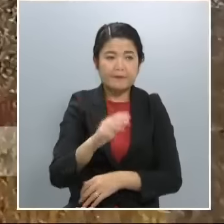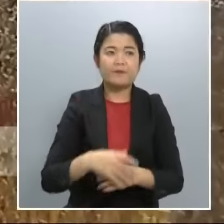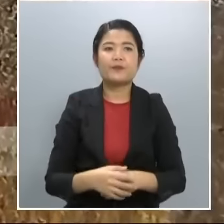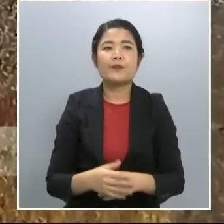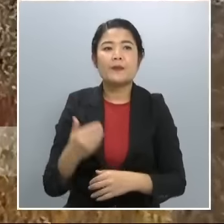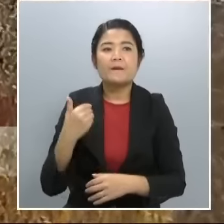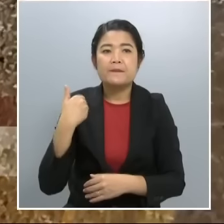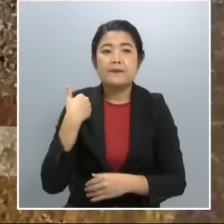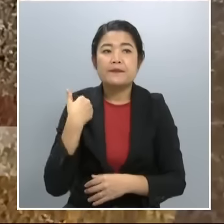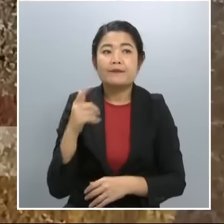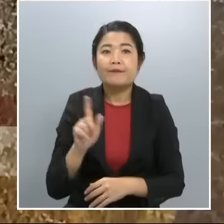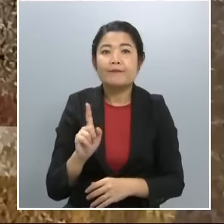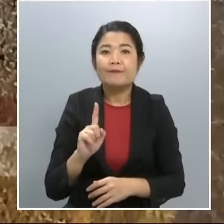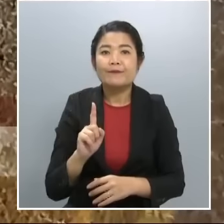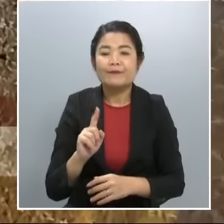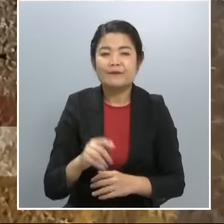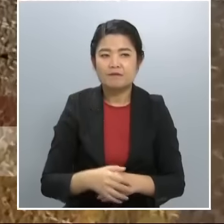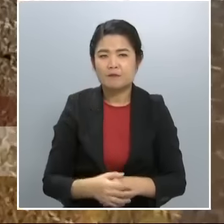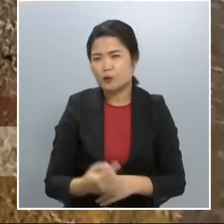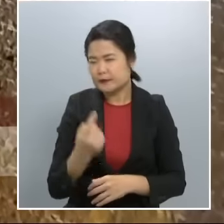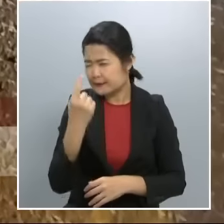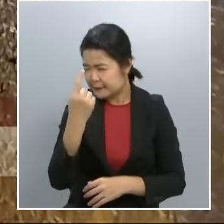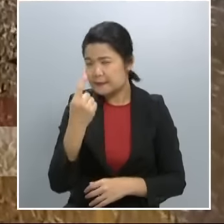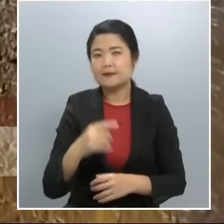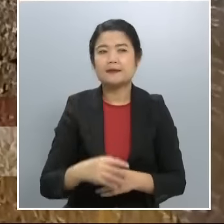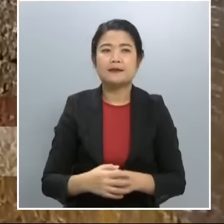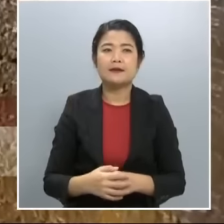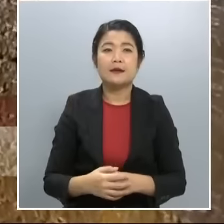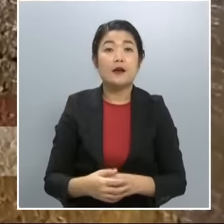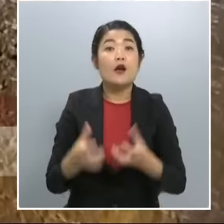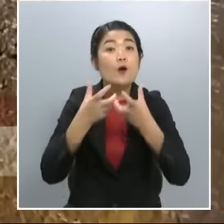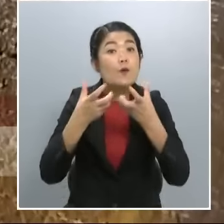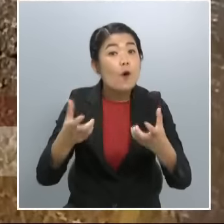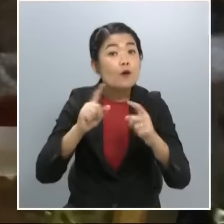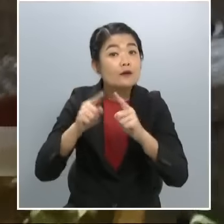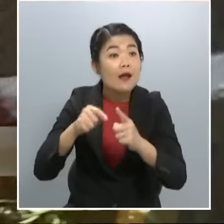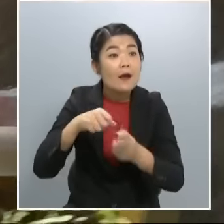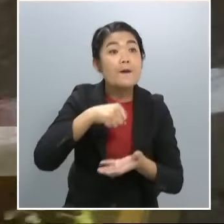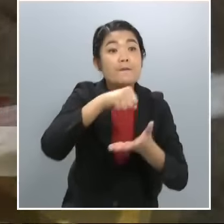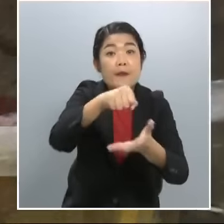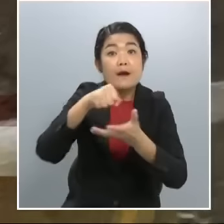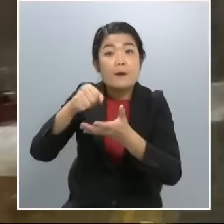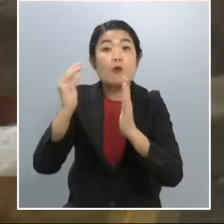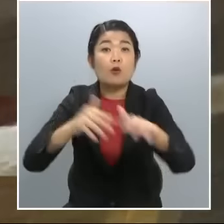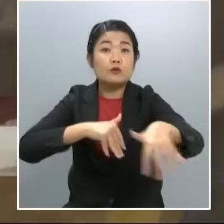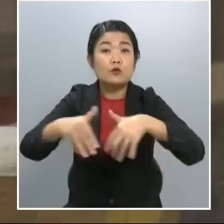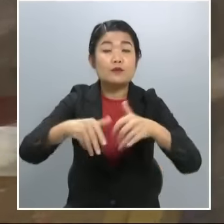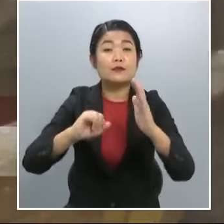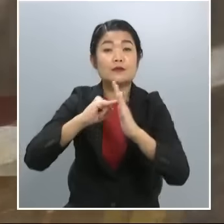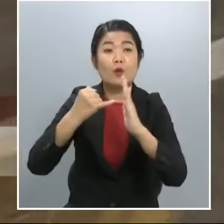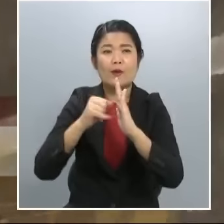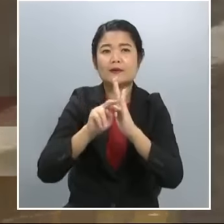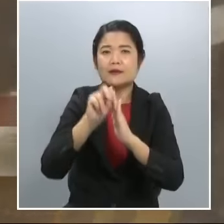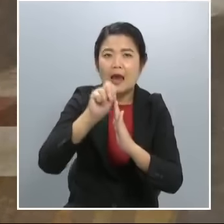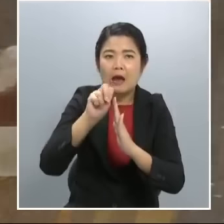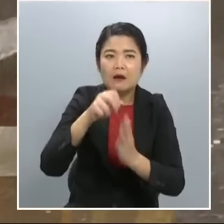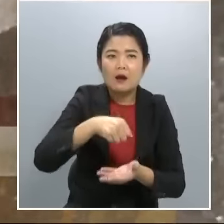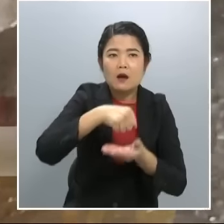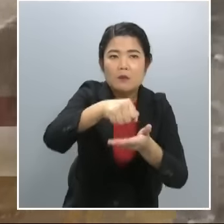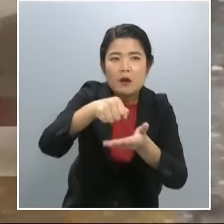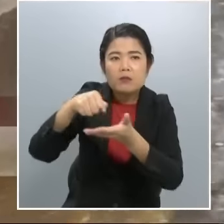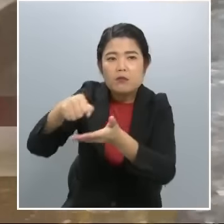กรณีที่มีท่านทๆนึงเอาข้าวของไปแจกผู้ประสบภัยที่จังหวัดน่านค่ะแล้วดูเหมือนว่าจะแจกทำให้สิ่ง